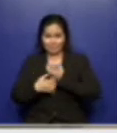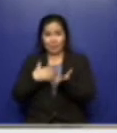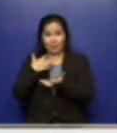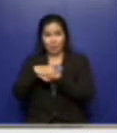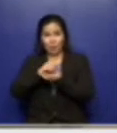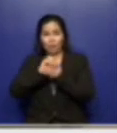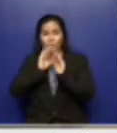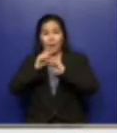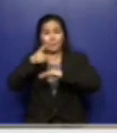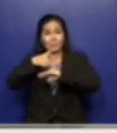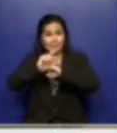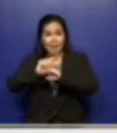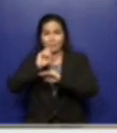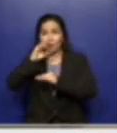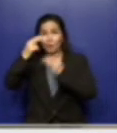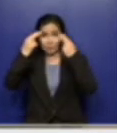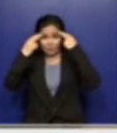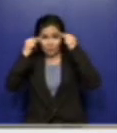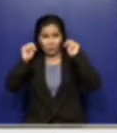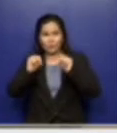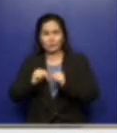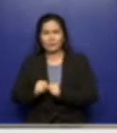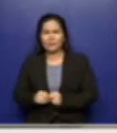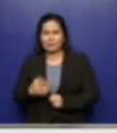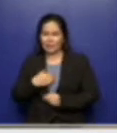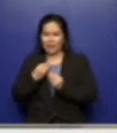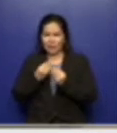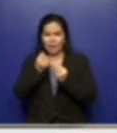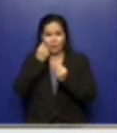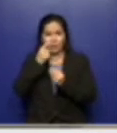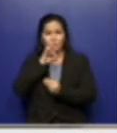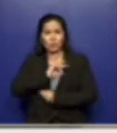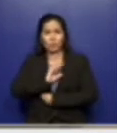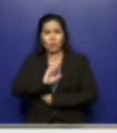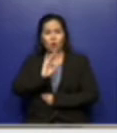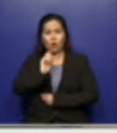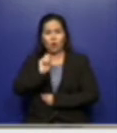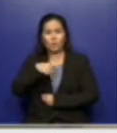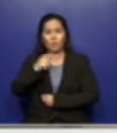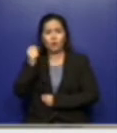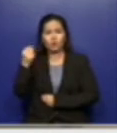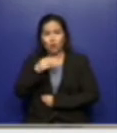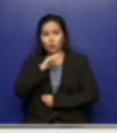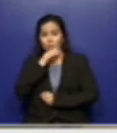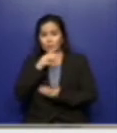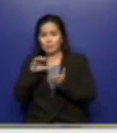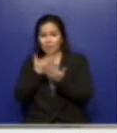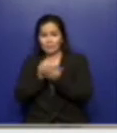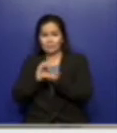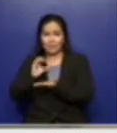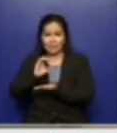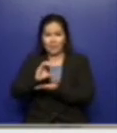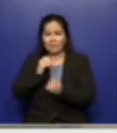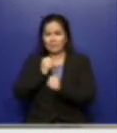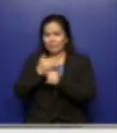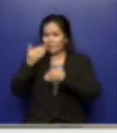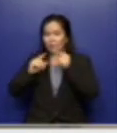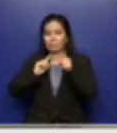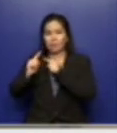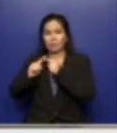ถึงท่านนายกรัฐมนตรีกรุณาเห็นใจท้องถิ่นไม่นั้นแล้วนี่ท้องถิ่นจะไม่สามารถดำเนินกิจการของท้องถิ่น